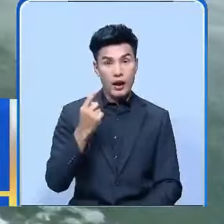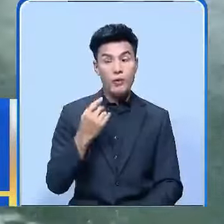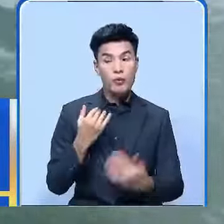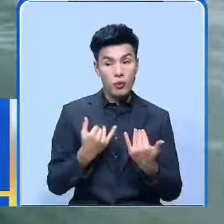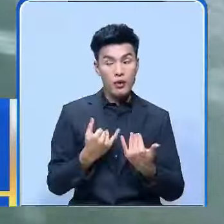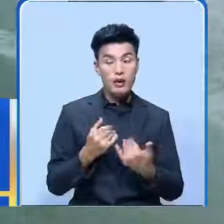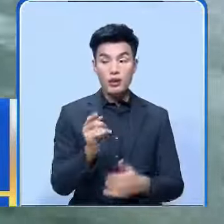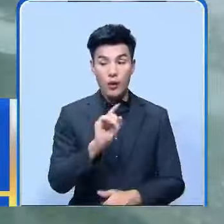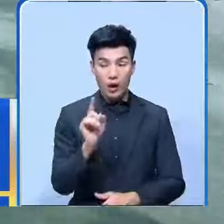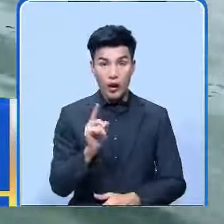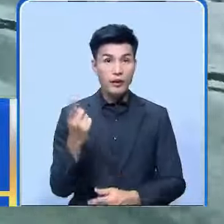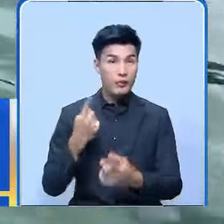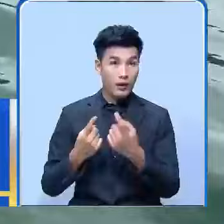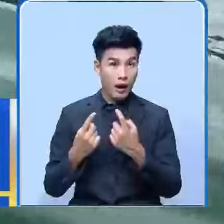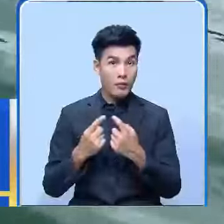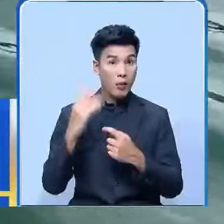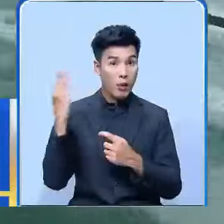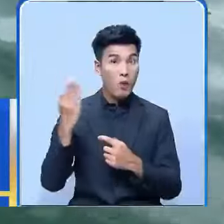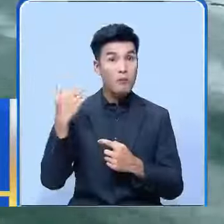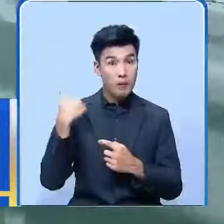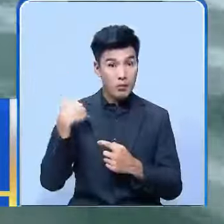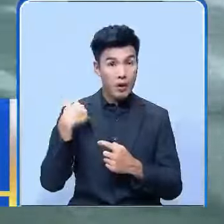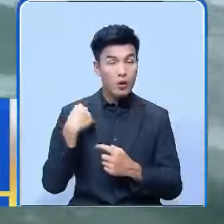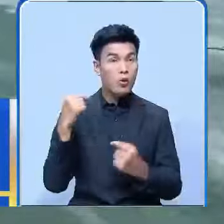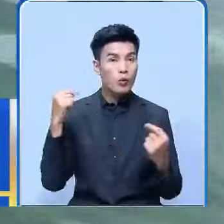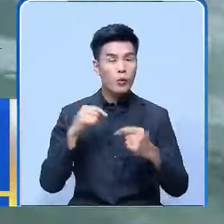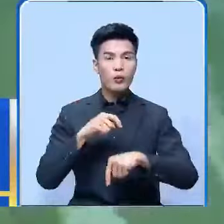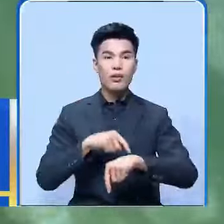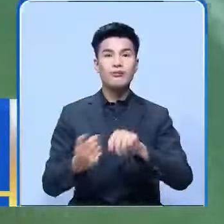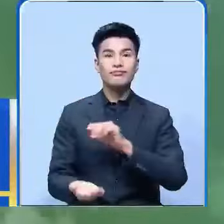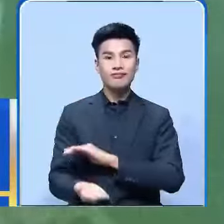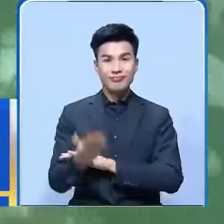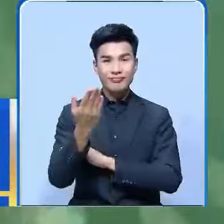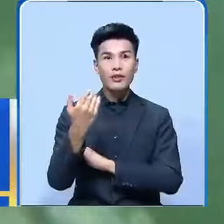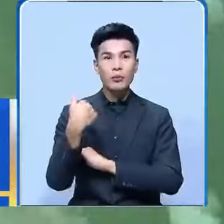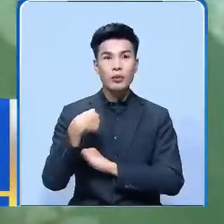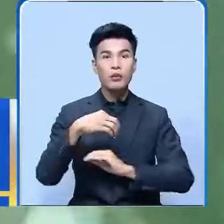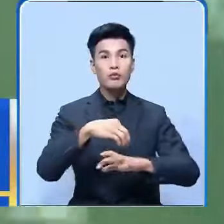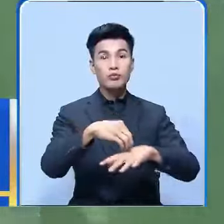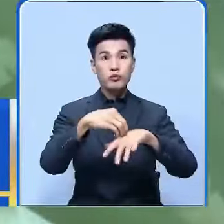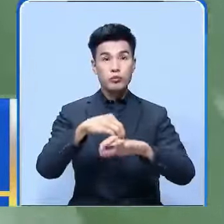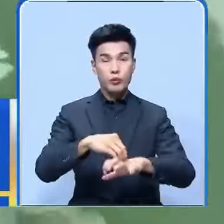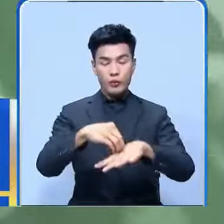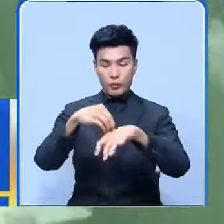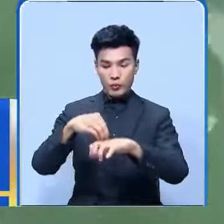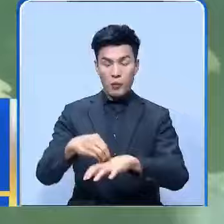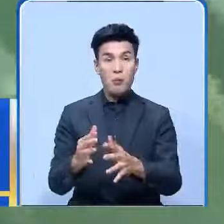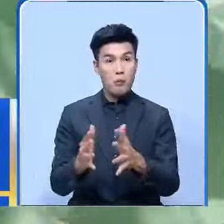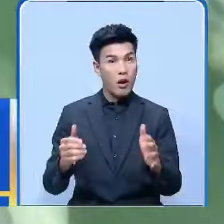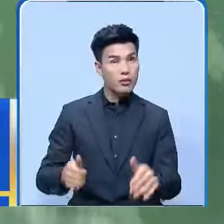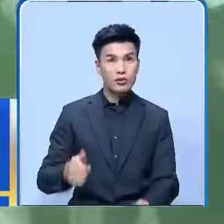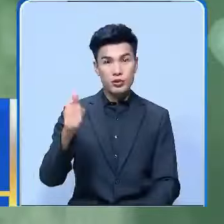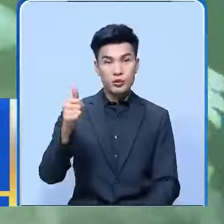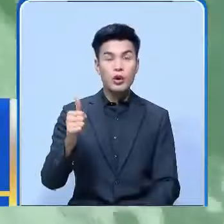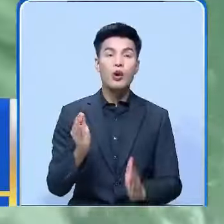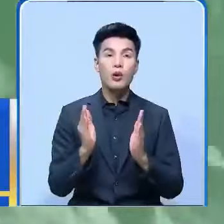ป็นยังไงคลื่นลมแรงหรือเปล่านะคะและควรไปดูช่วงเช้าที่จะมีแมงกะพรุนออกมาว่ายน้ำมากที่สุดซึ่งทางผู้ประกอบ